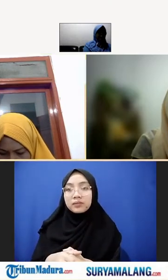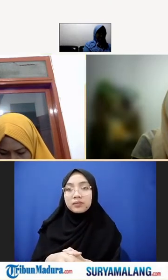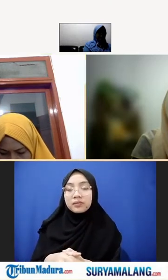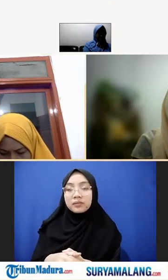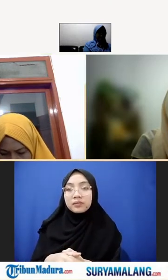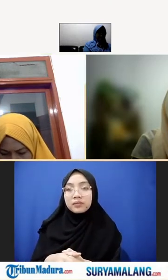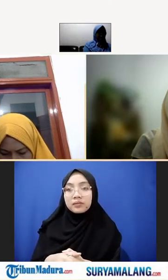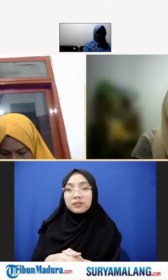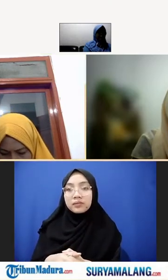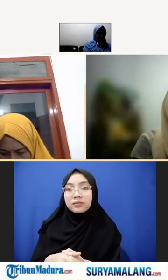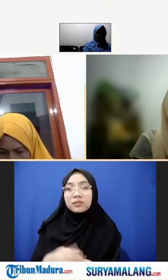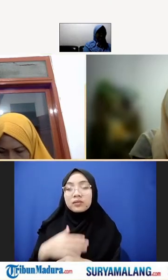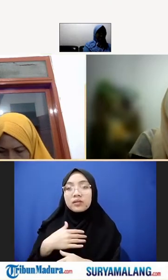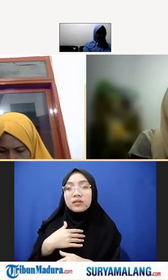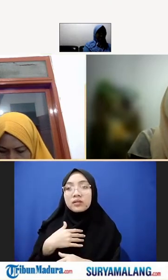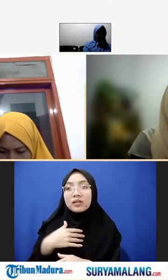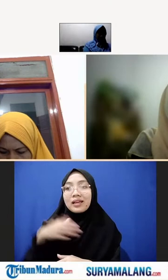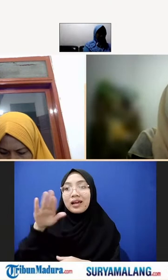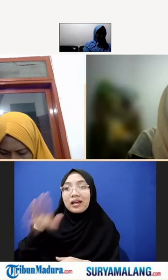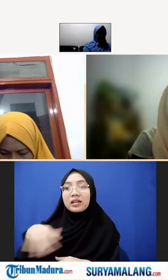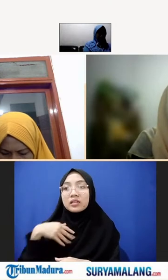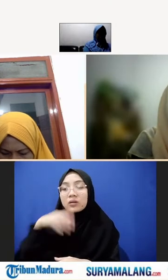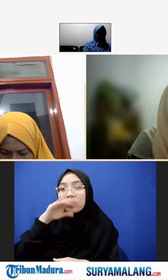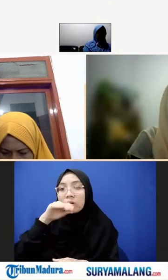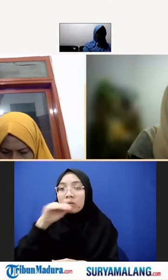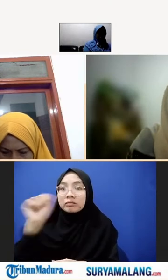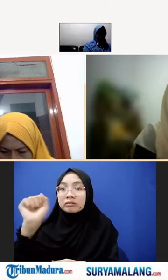Waalaikumsalam. Ya, anak saya udah bisa bicara.